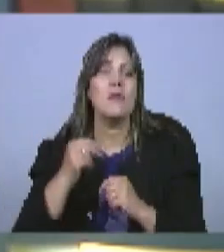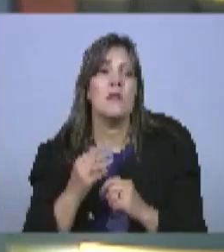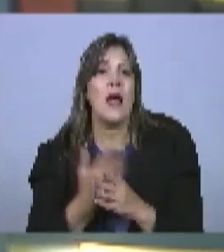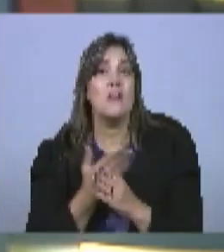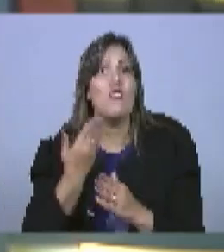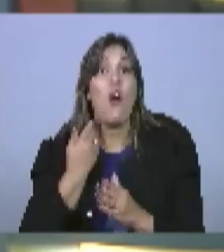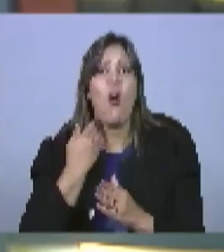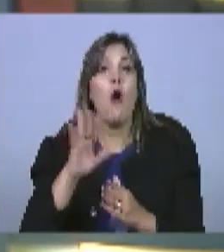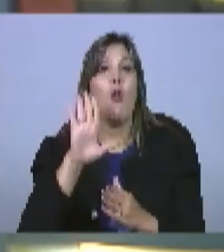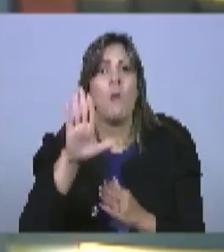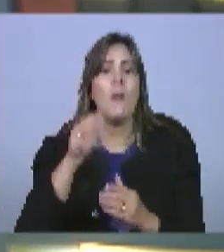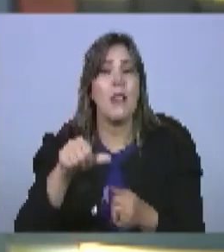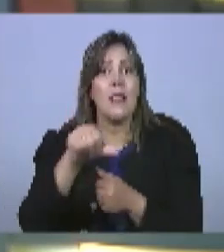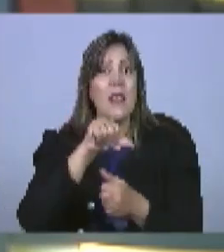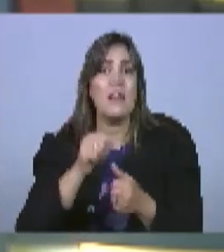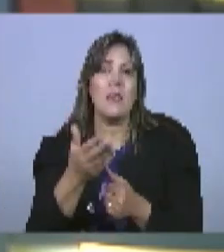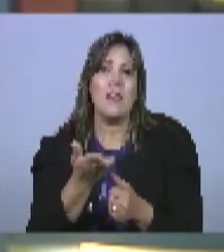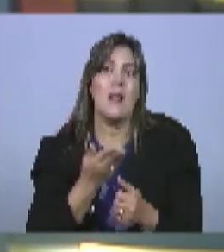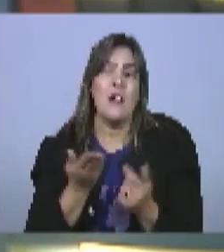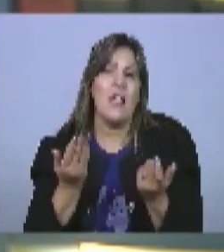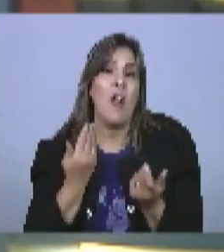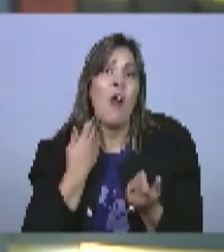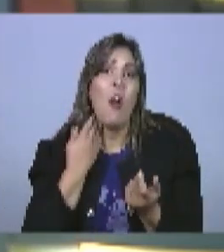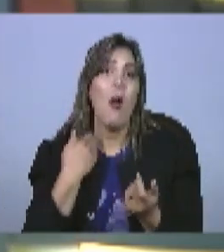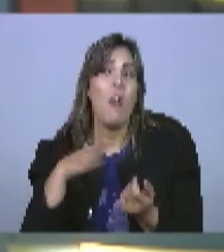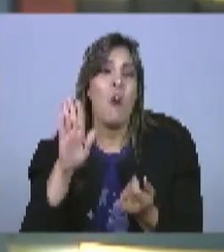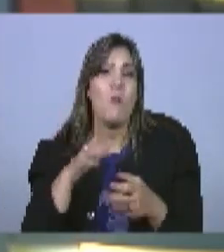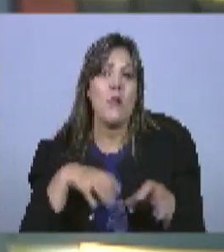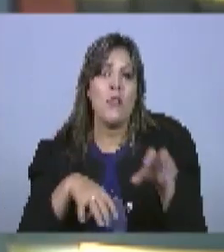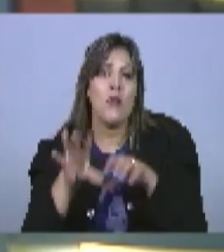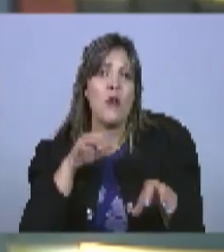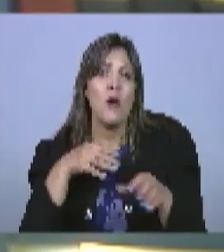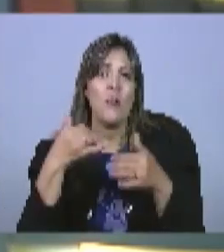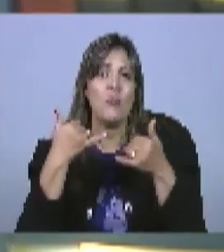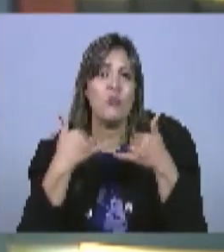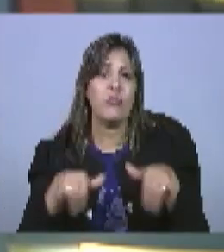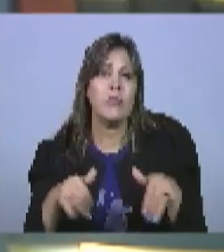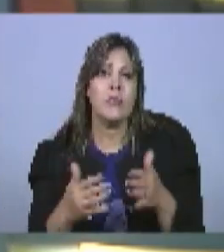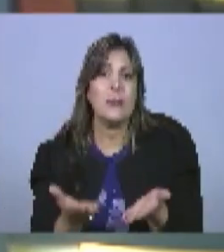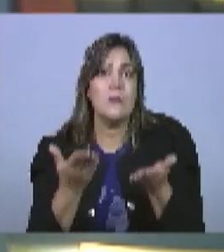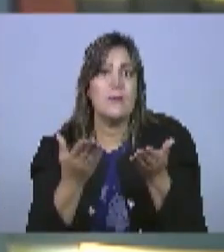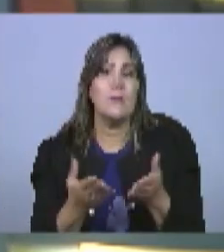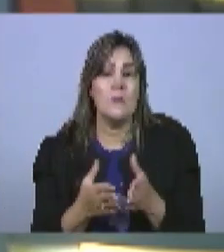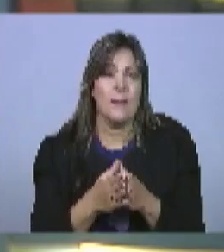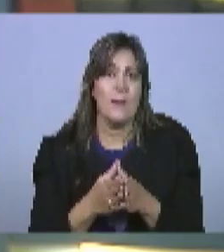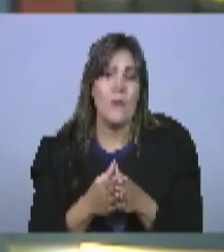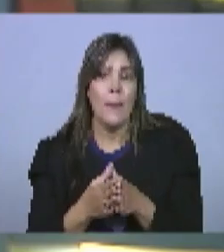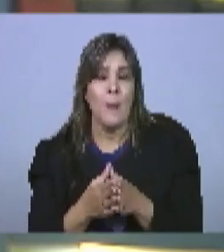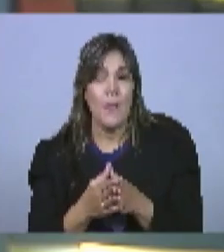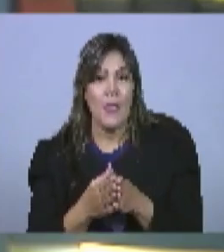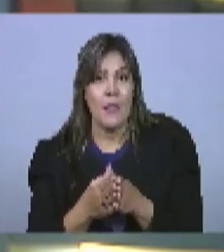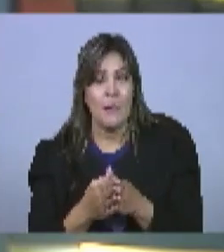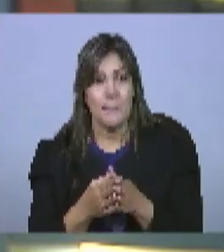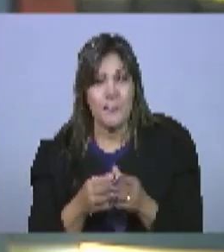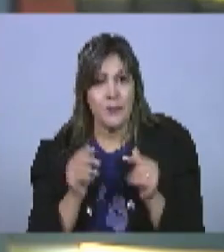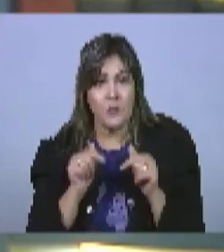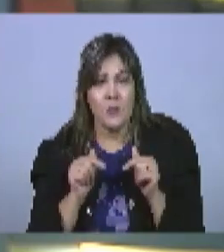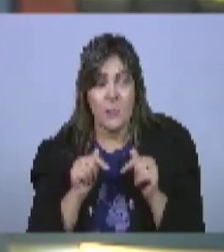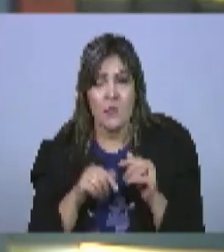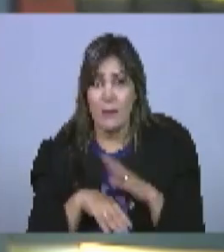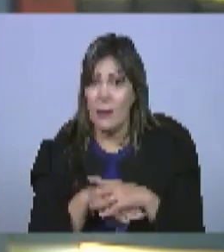كرامتها لان المساله يتعلق بكرامه ايران مباشره يعني ما حدث هو شيء